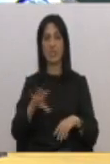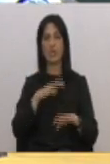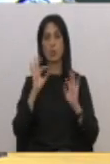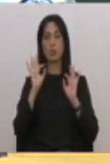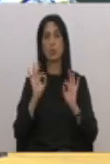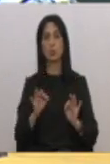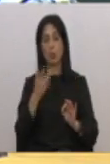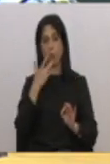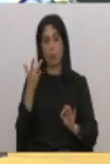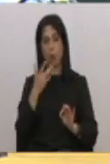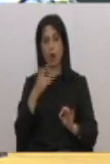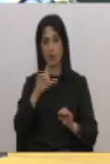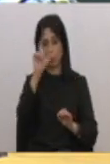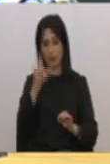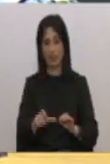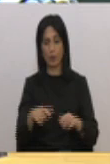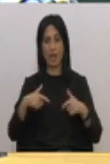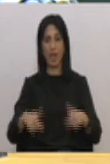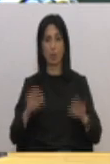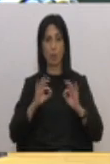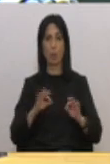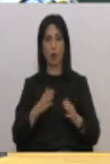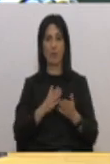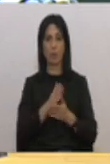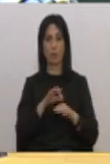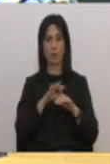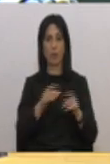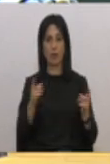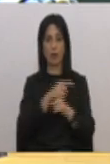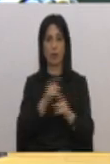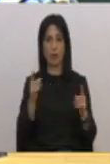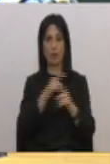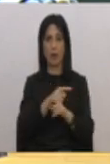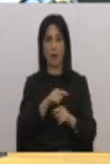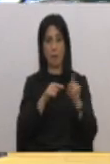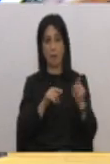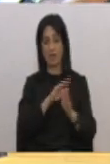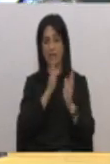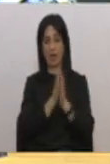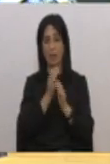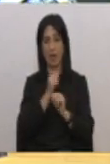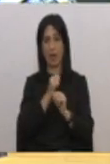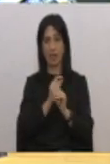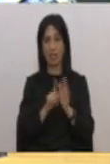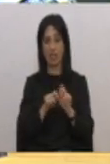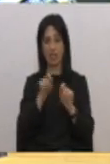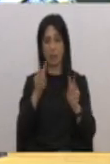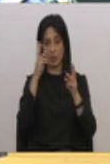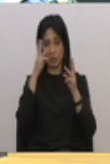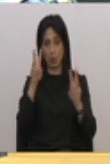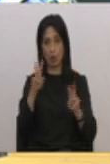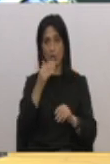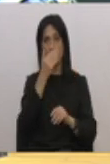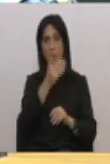სწორედ პოლიტიკური ფიგურა გენერალური პროკურორის ფუნქციების მატარებელი. Მათ ყველაფერი გააკეთეს და შექმნეს მოდელი